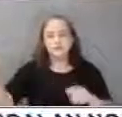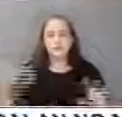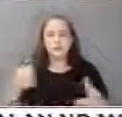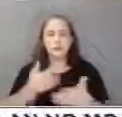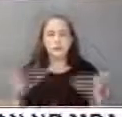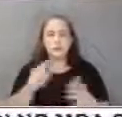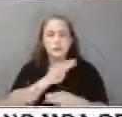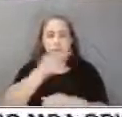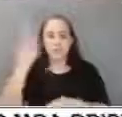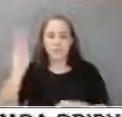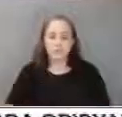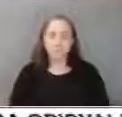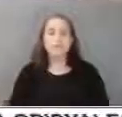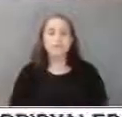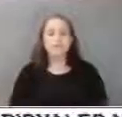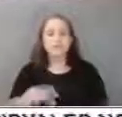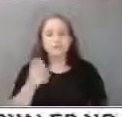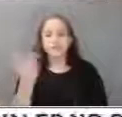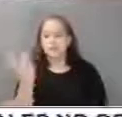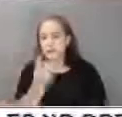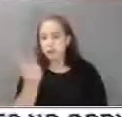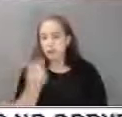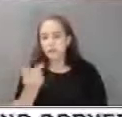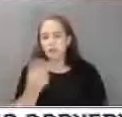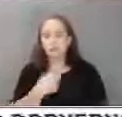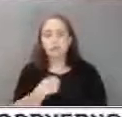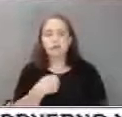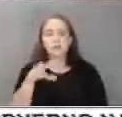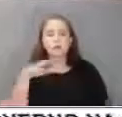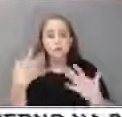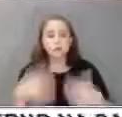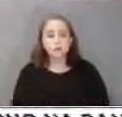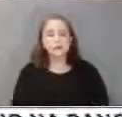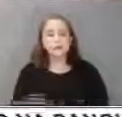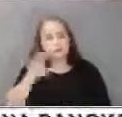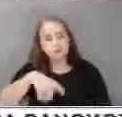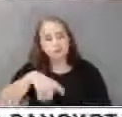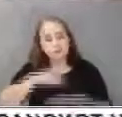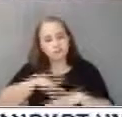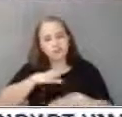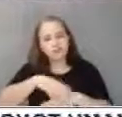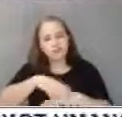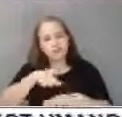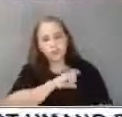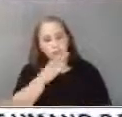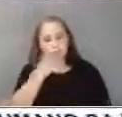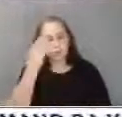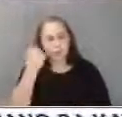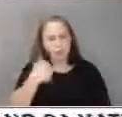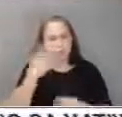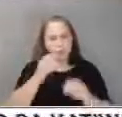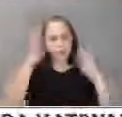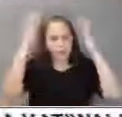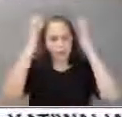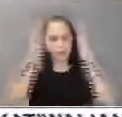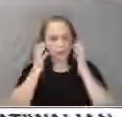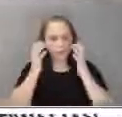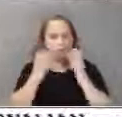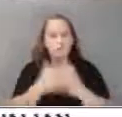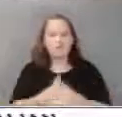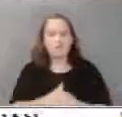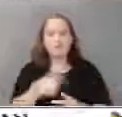Sinasabi nga nila is nakakatatlong beses pa lang sila. Sabi nila yon, but we will dig deeper doon sa